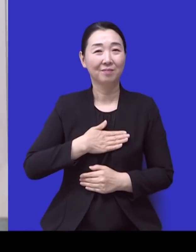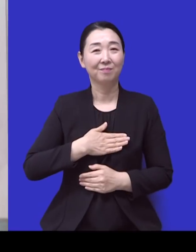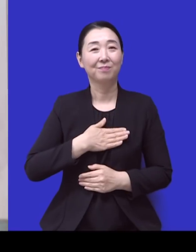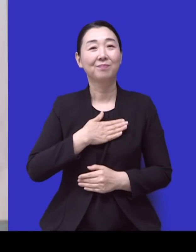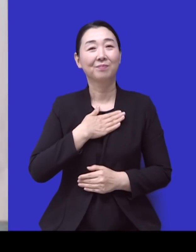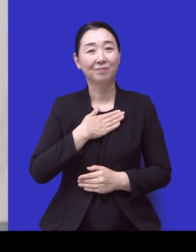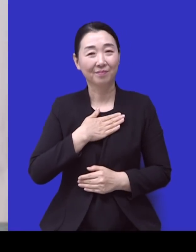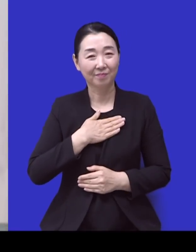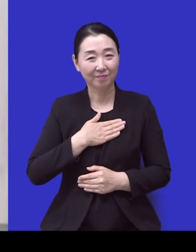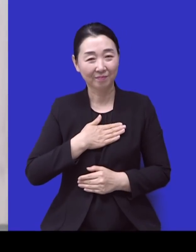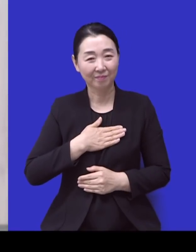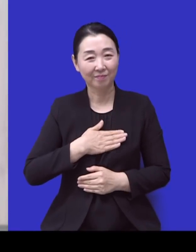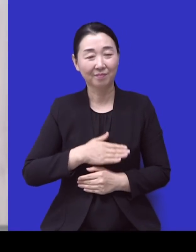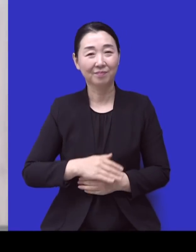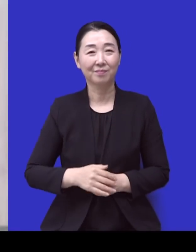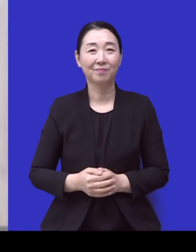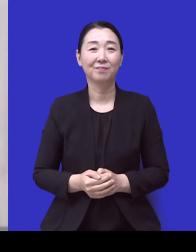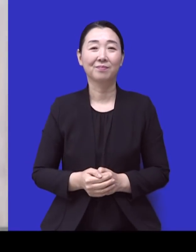하시나니